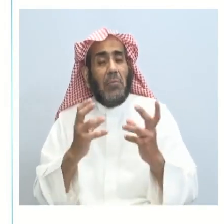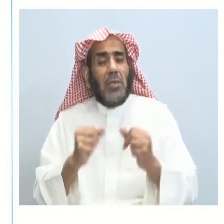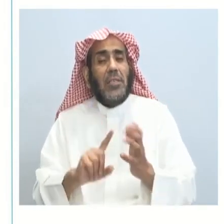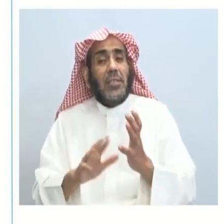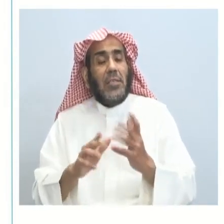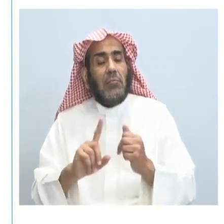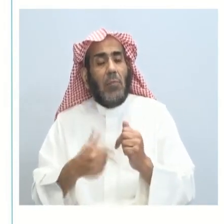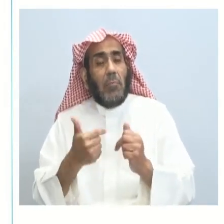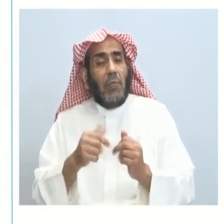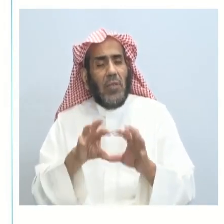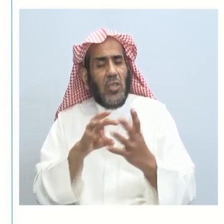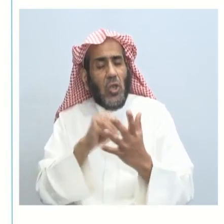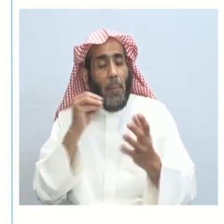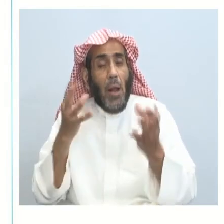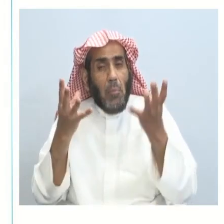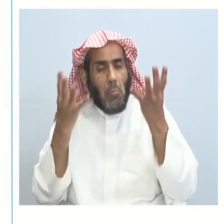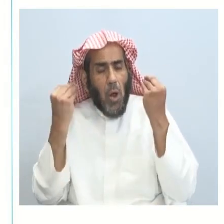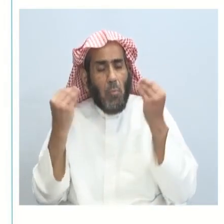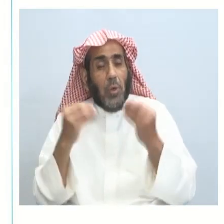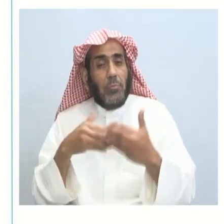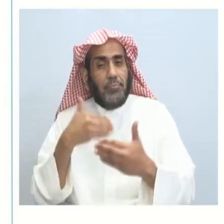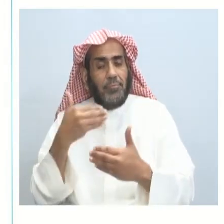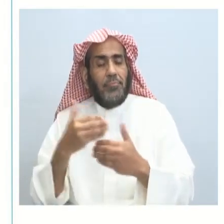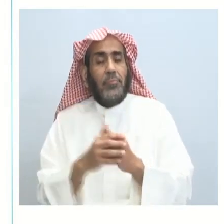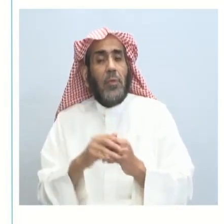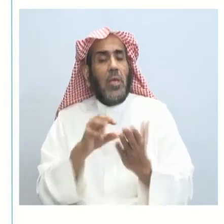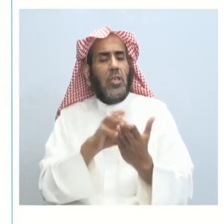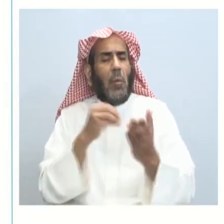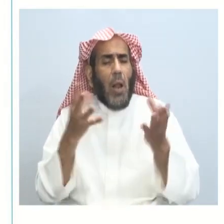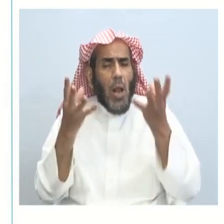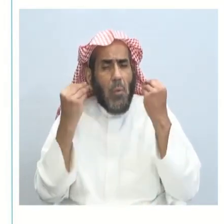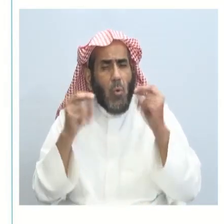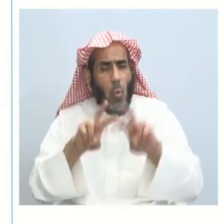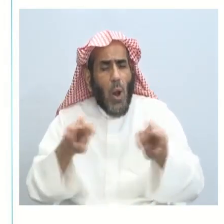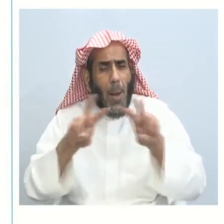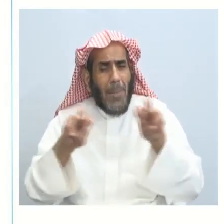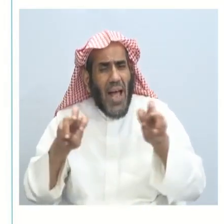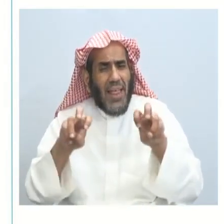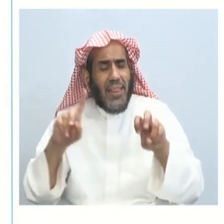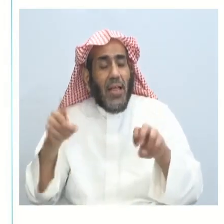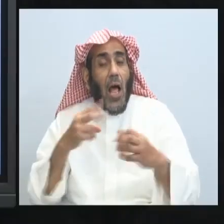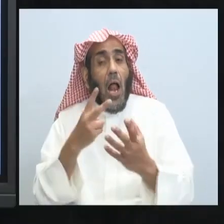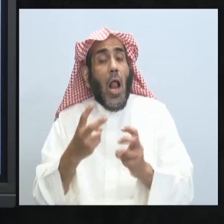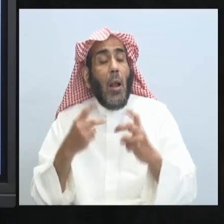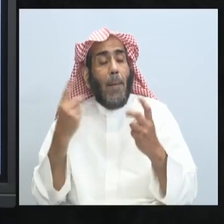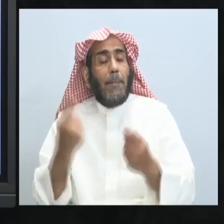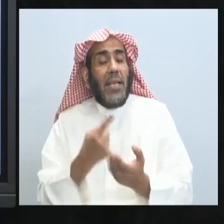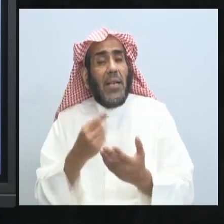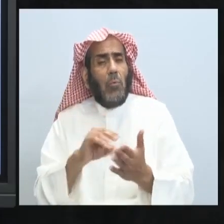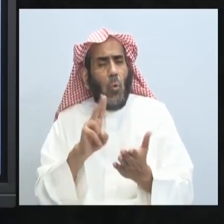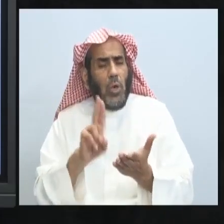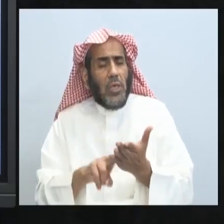تبدا في عمليه جمع المعلومات وذكرنا جمع المعلومات والبحث البيئي حينما نطبق